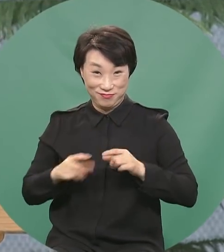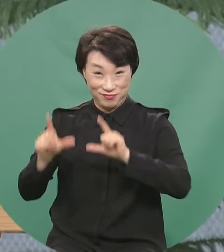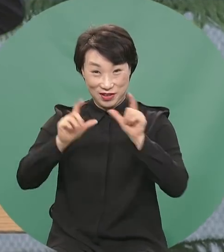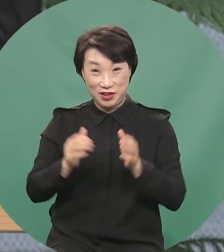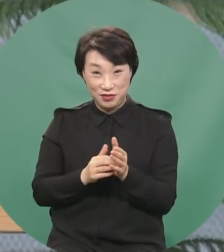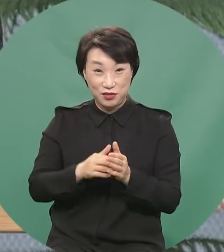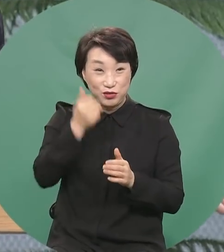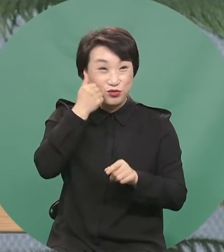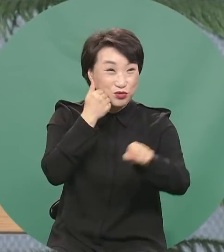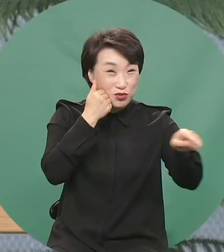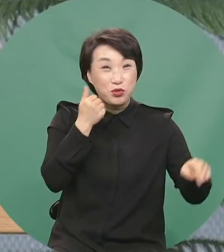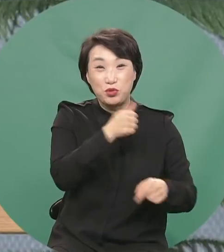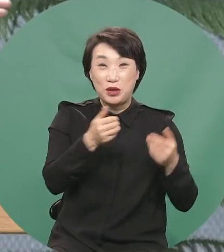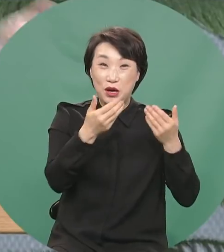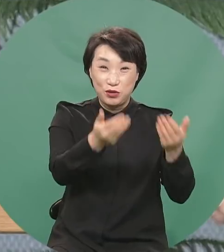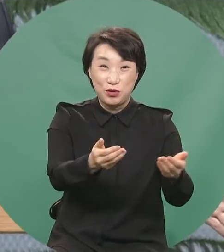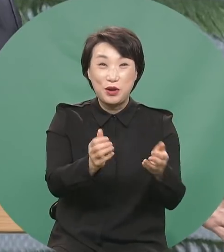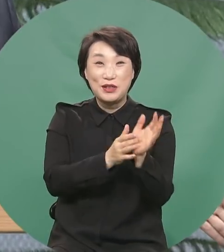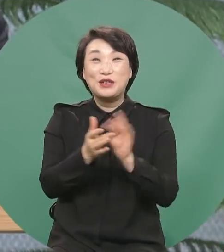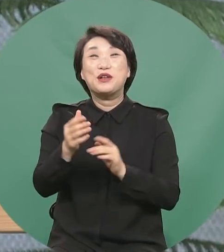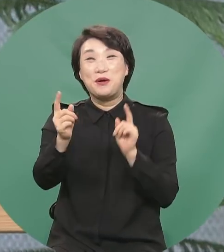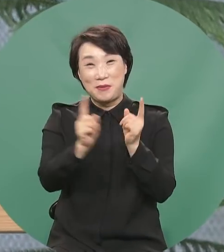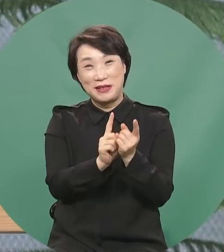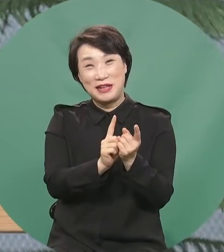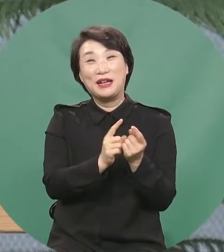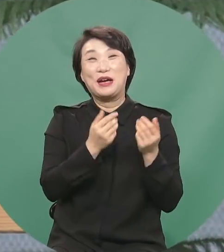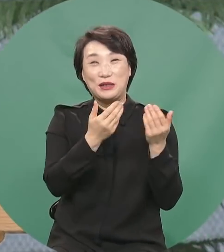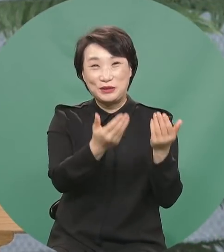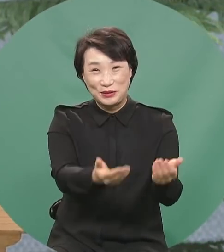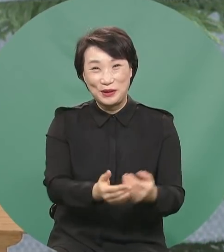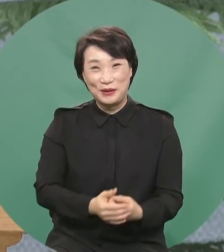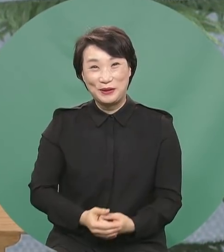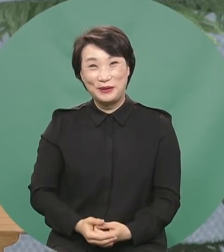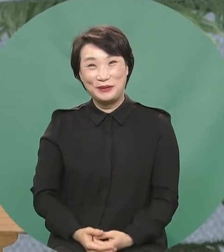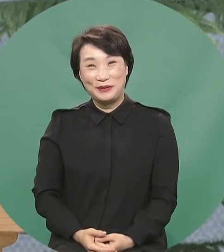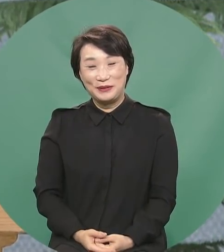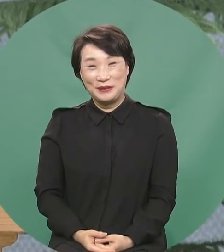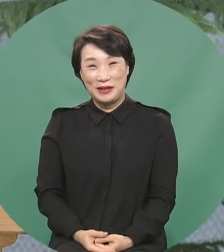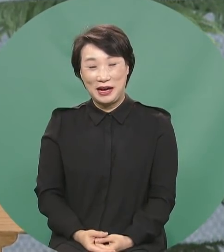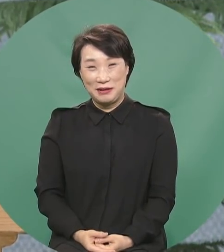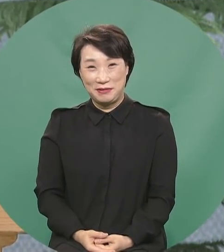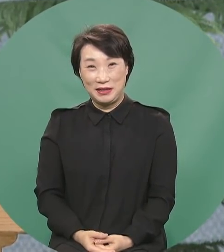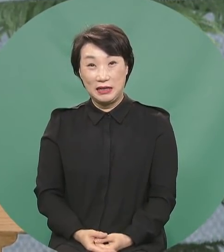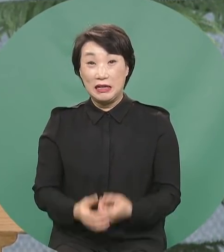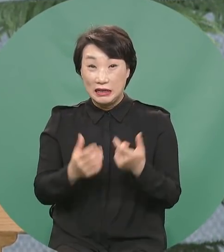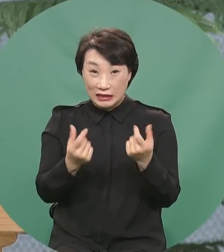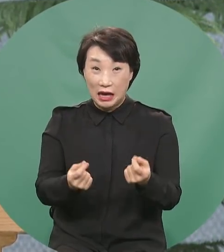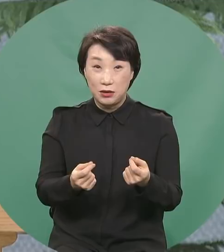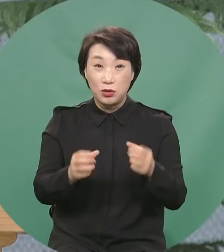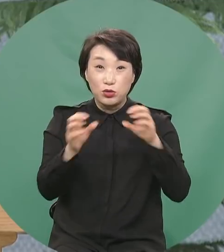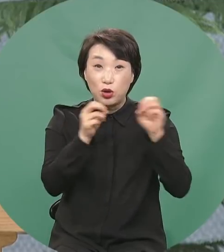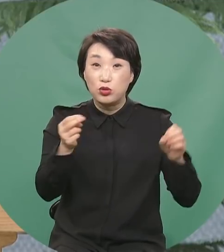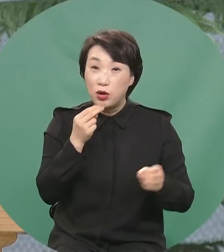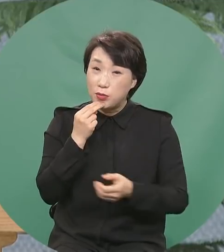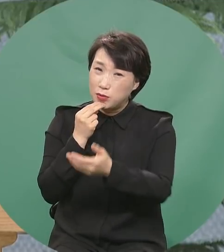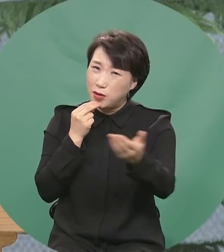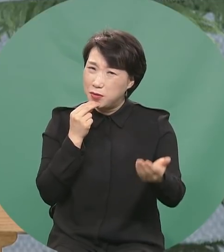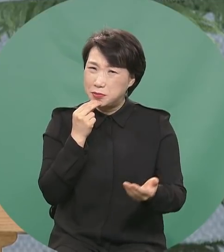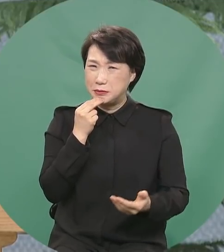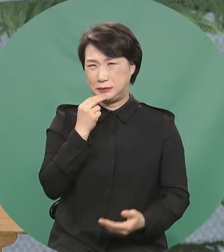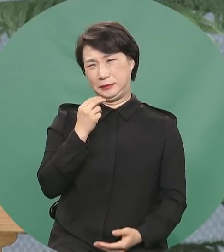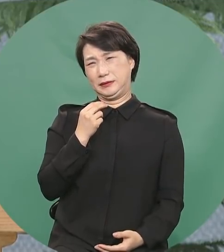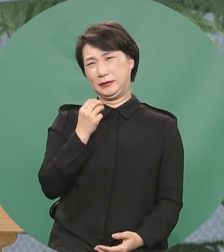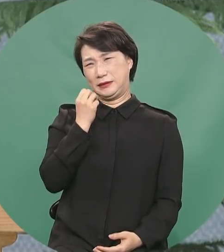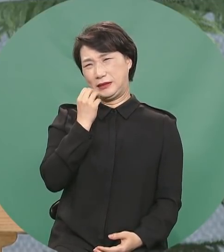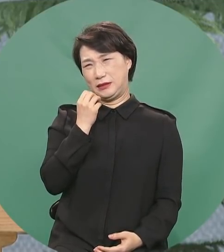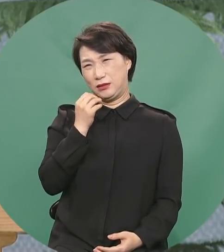남에게도 일러주어서 예수를 만나게 해줬을 것이요, 그렇지 못했다면 여러분은 듣고만